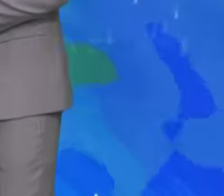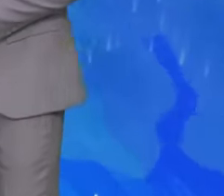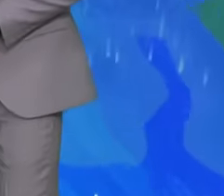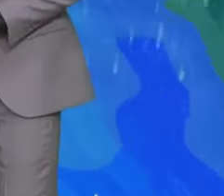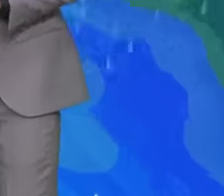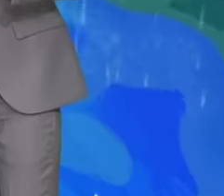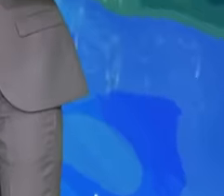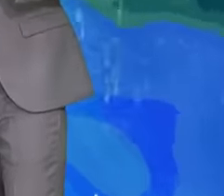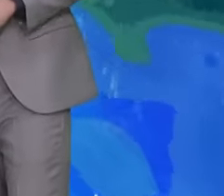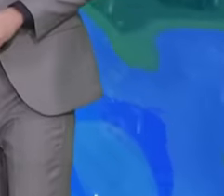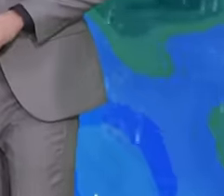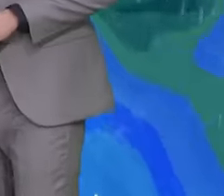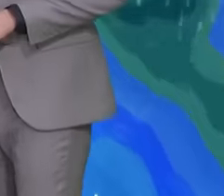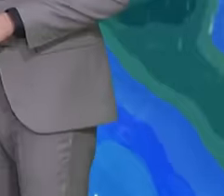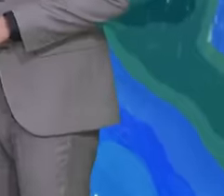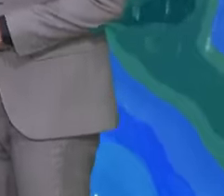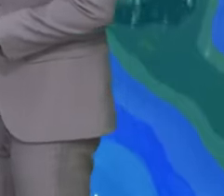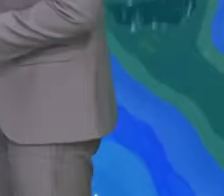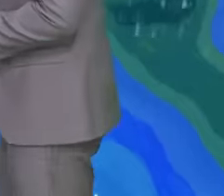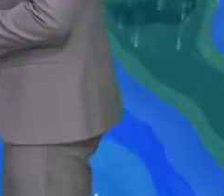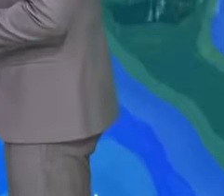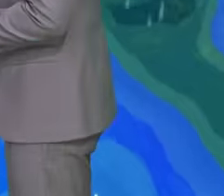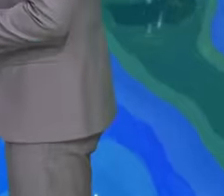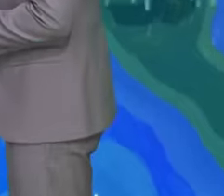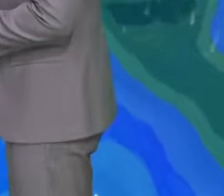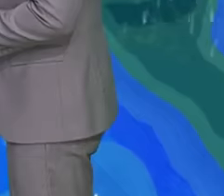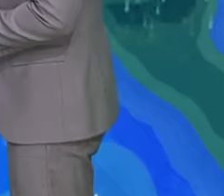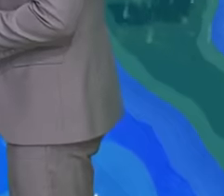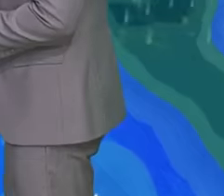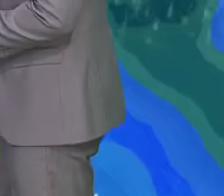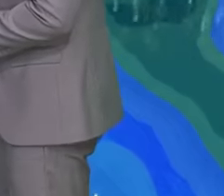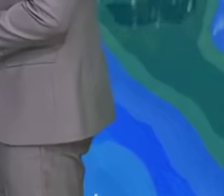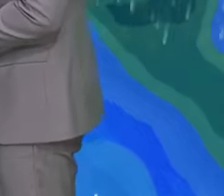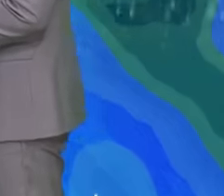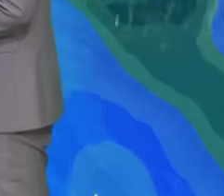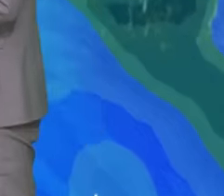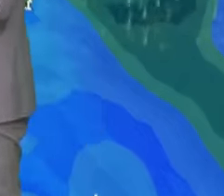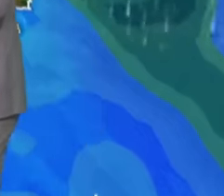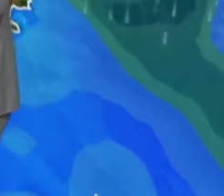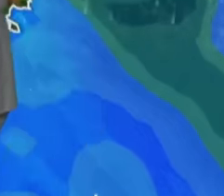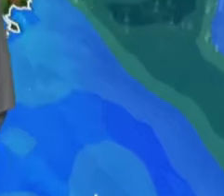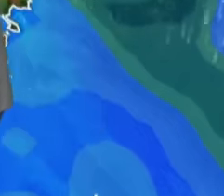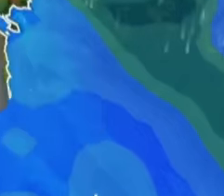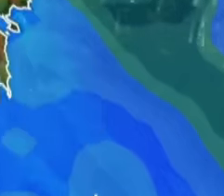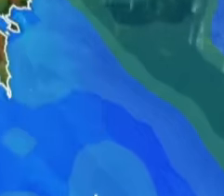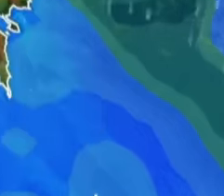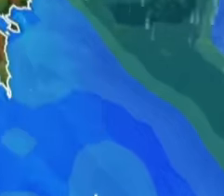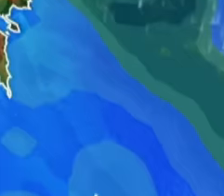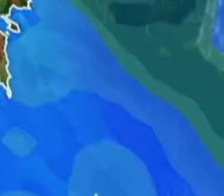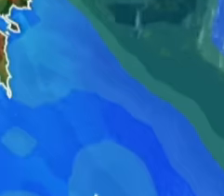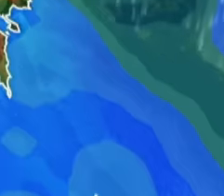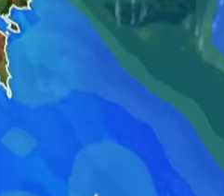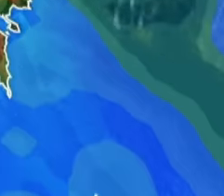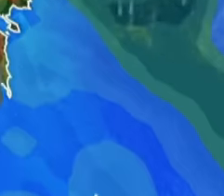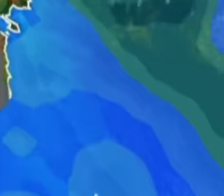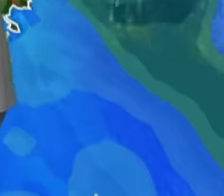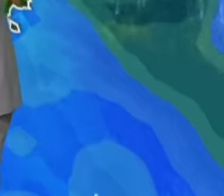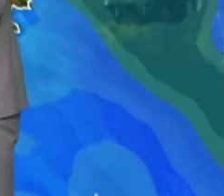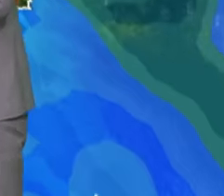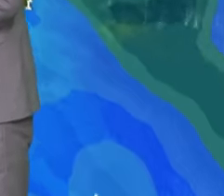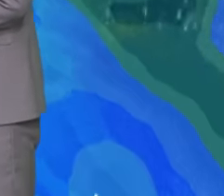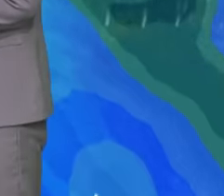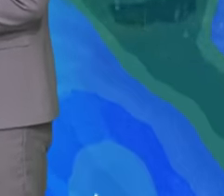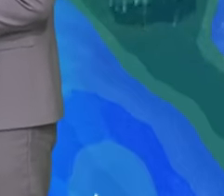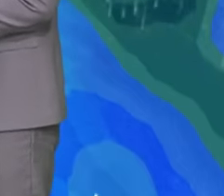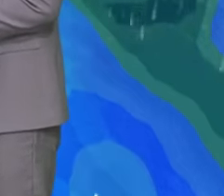Mindanao sa umaga, pero bandang tanghali sa may Caraga, Davao Region, Northern Mindanao, Lanao del Sur, dito po